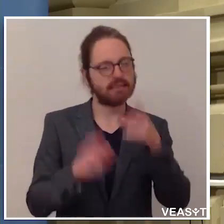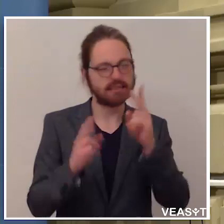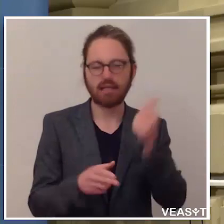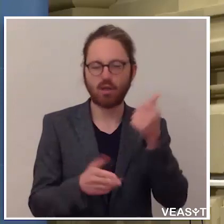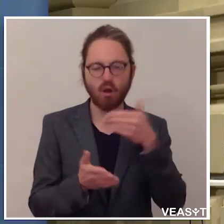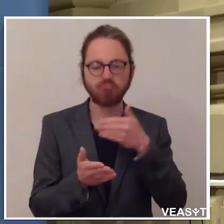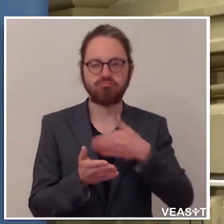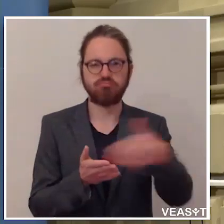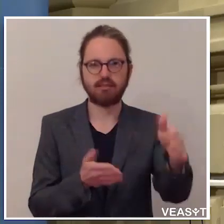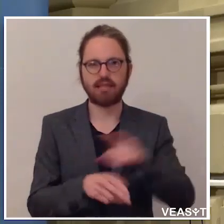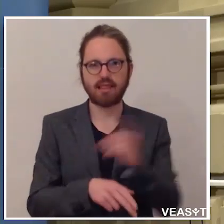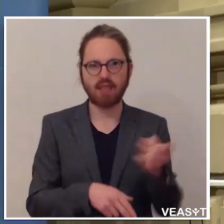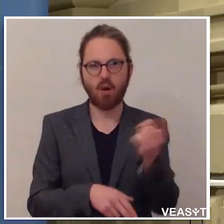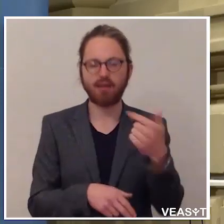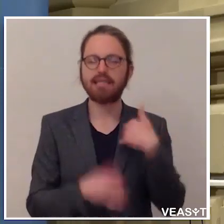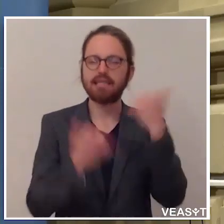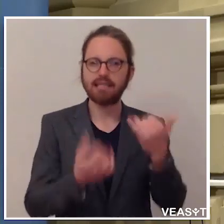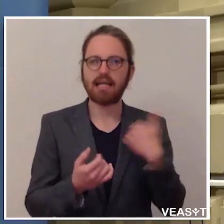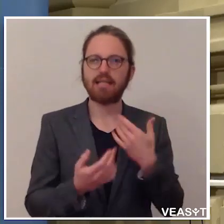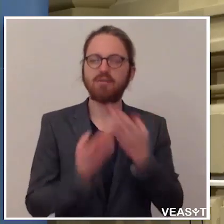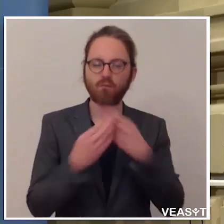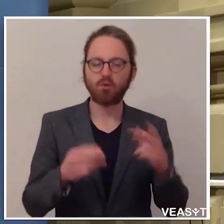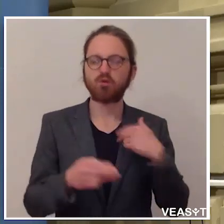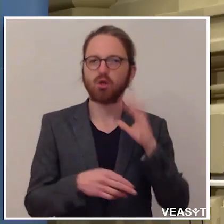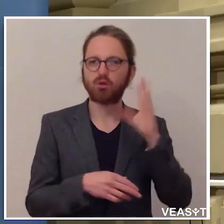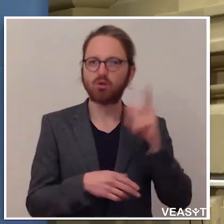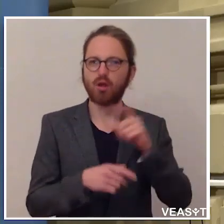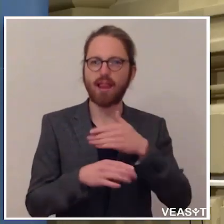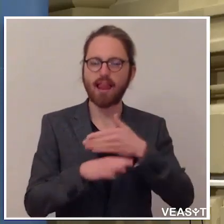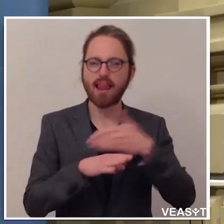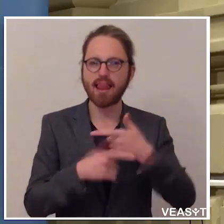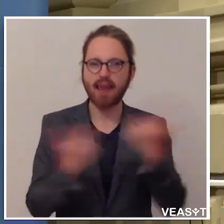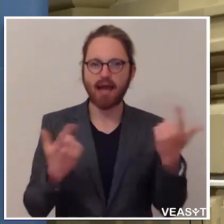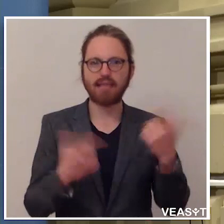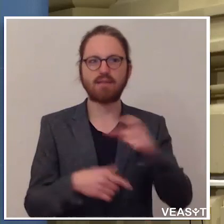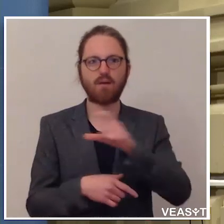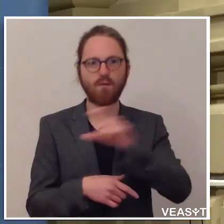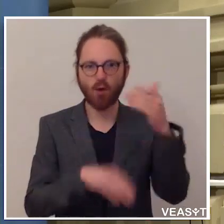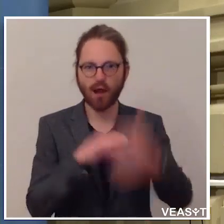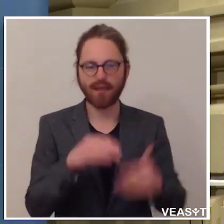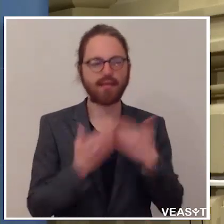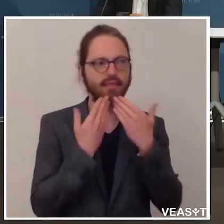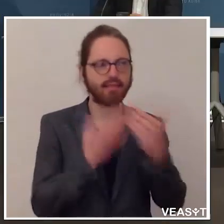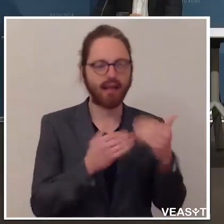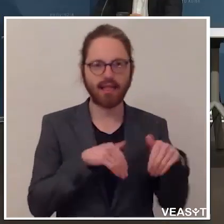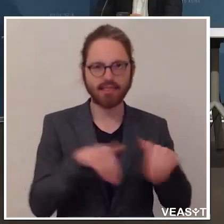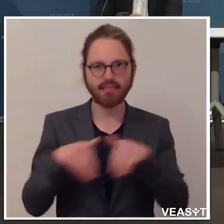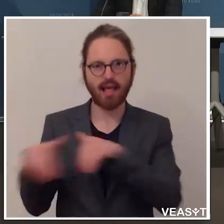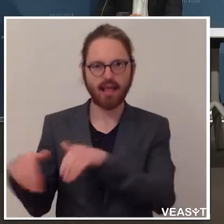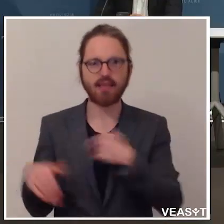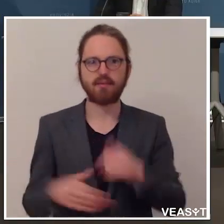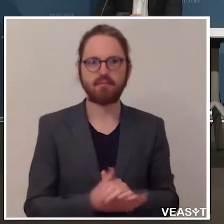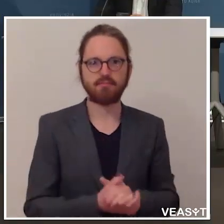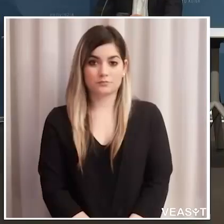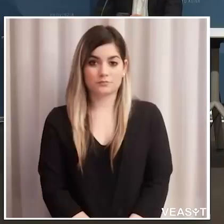Covid-Bereich. Aber es wird sicher noch lange dauern. Jetzt wünschen wir mal ein verlängertes Wochenende. Ich danke den Teilnehmern. Ringrazio